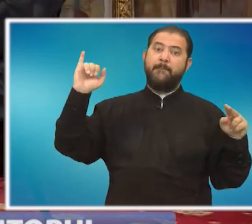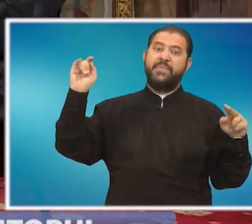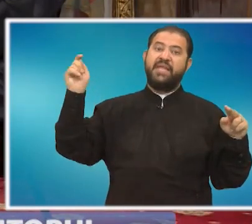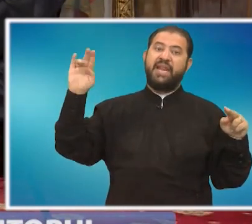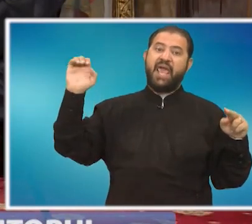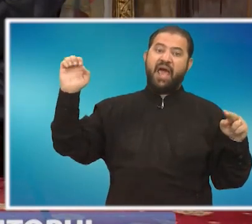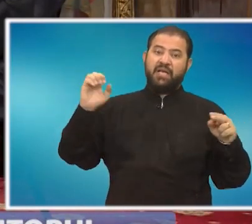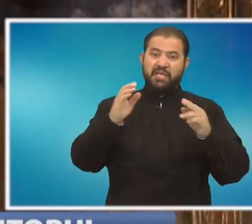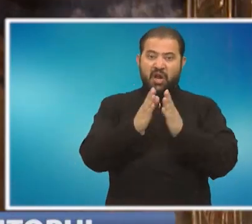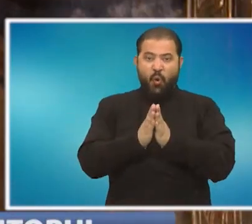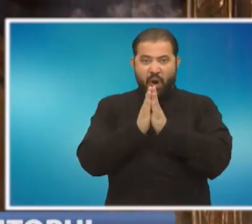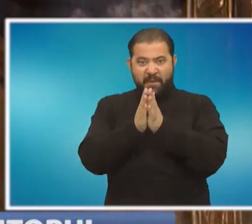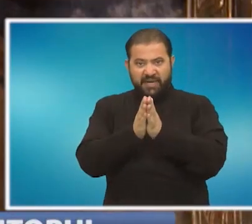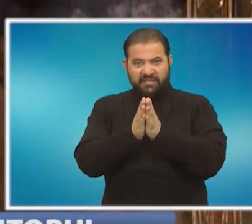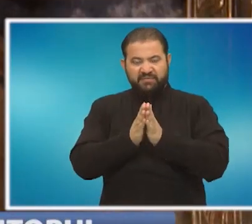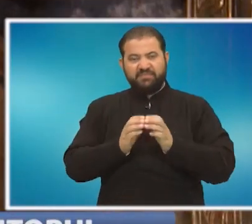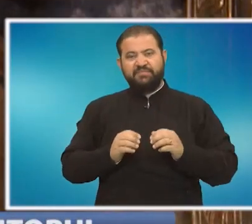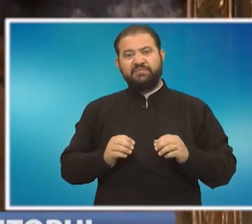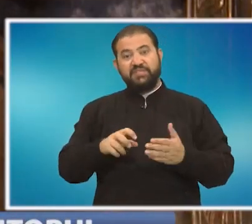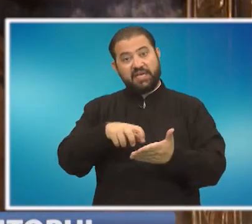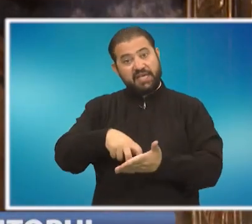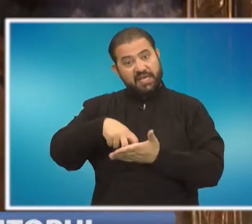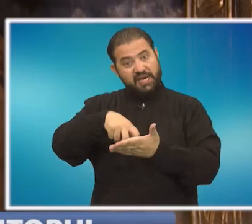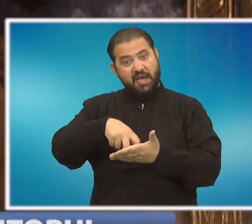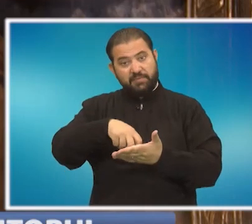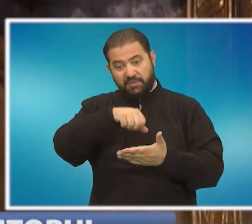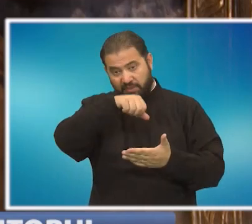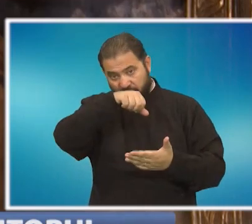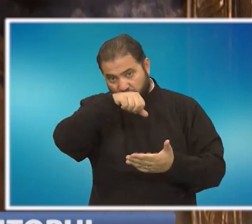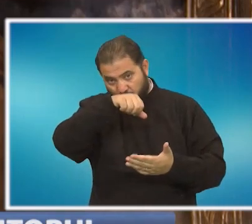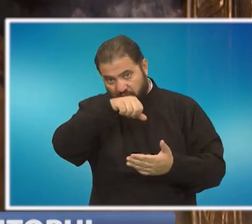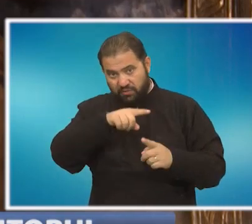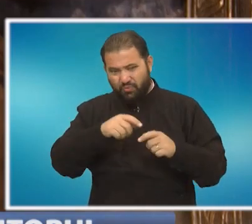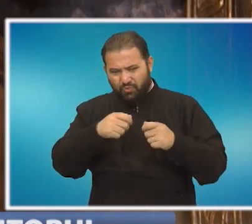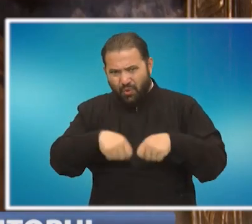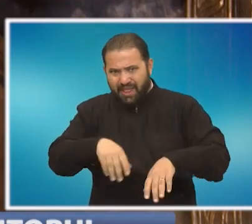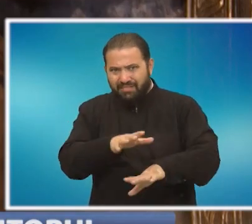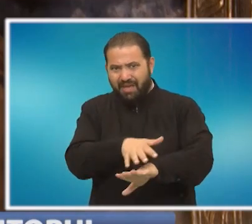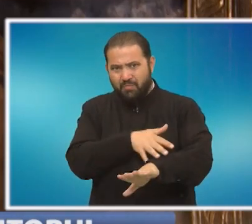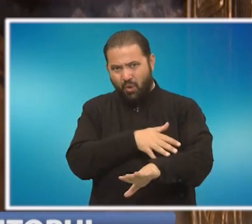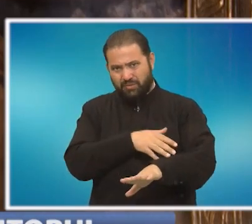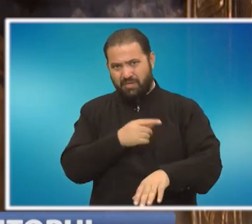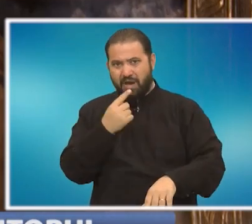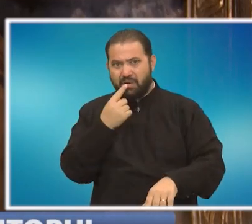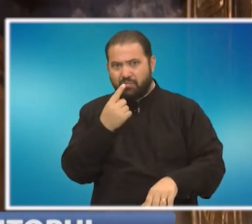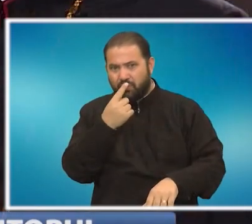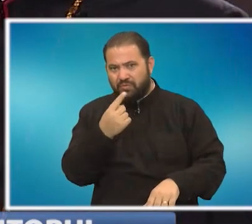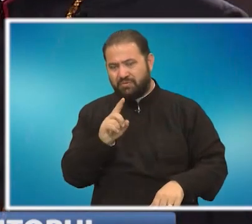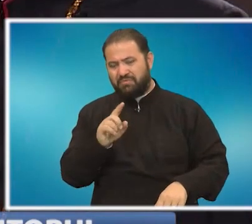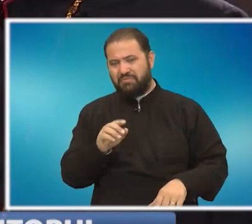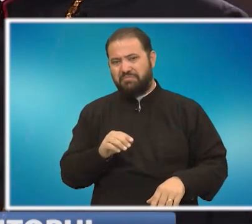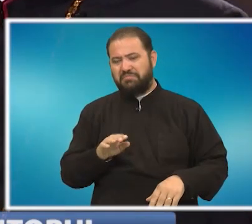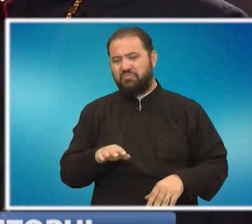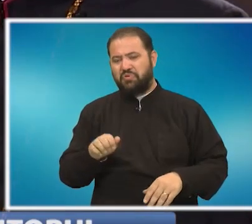moaște, trebuie să se roage, trebuie să se închine, să le sărute cu toată evlavia,